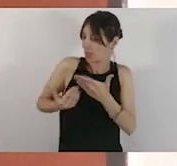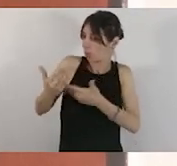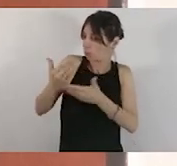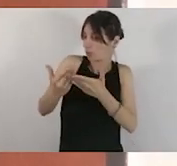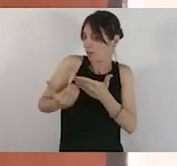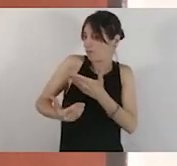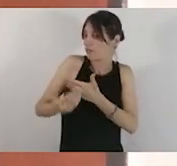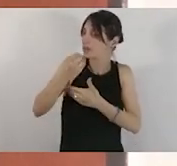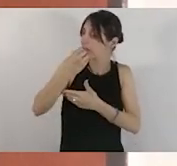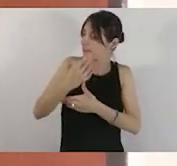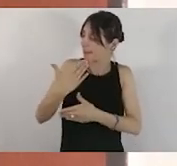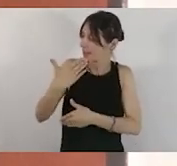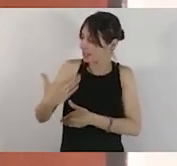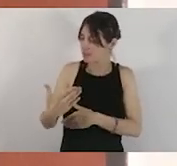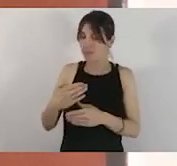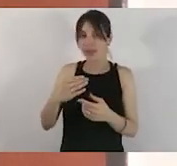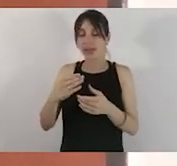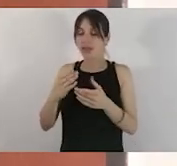rapport